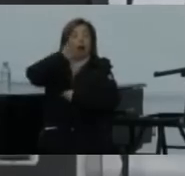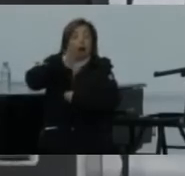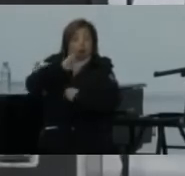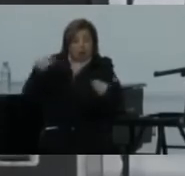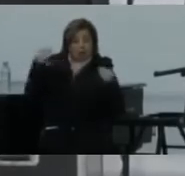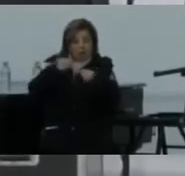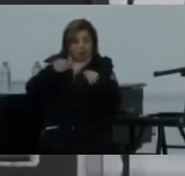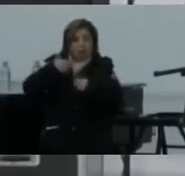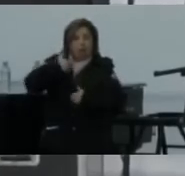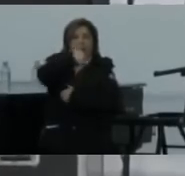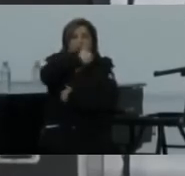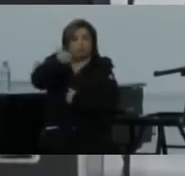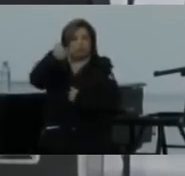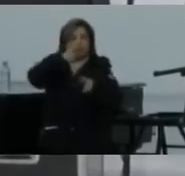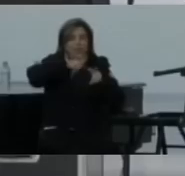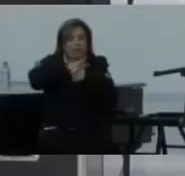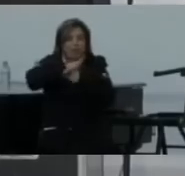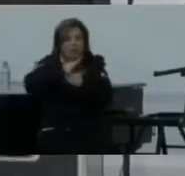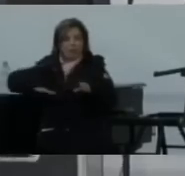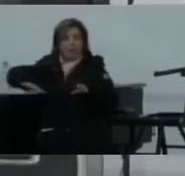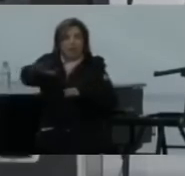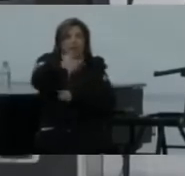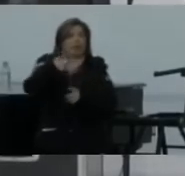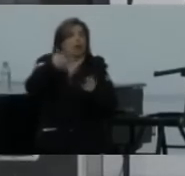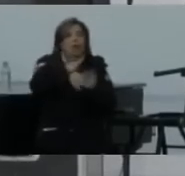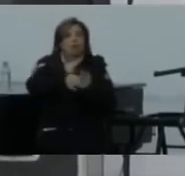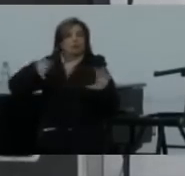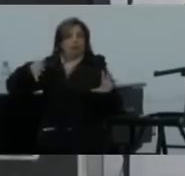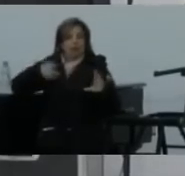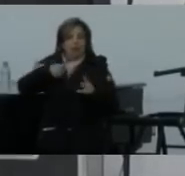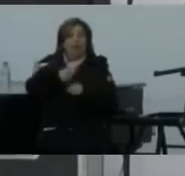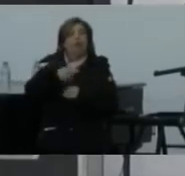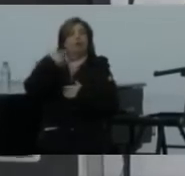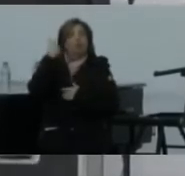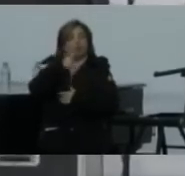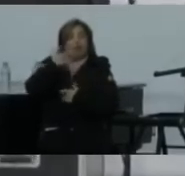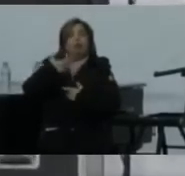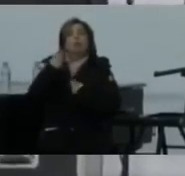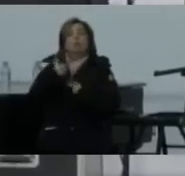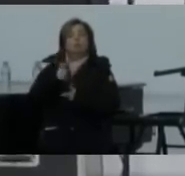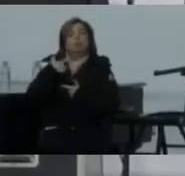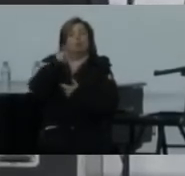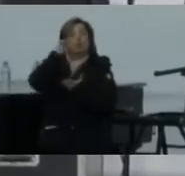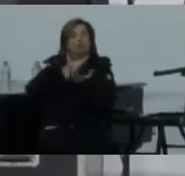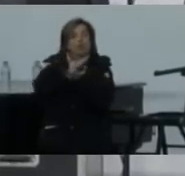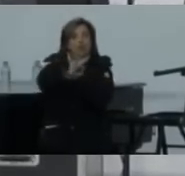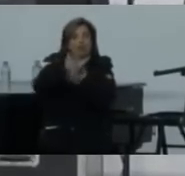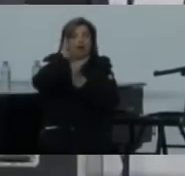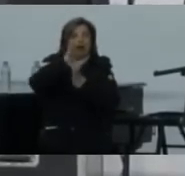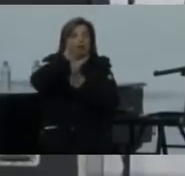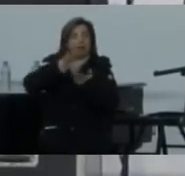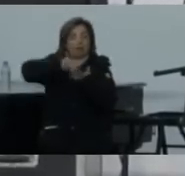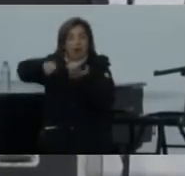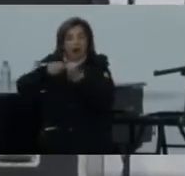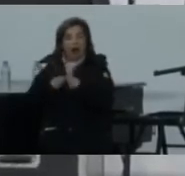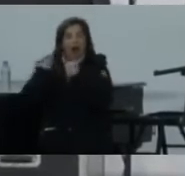perché abbiamo dato l'acqua a 30 anni di contratto ad aziende spagnole, ad aziende americane, a